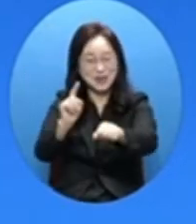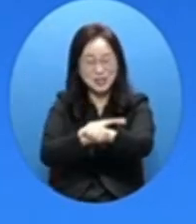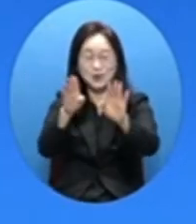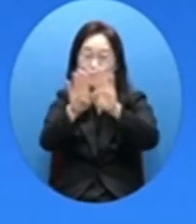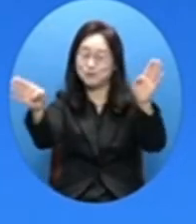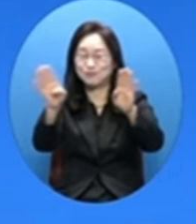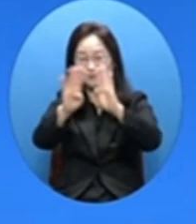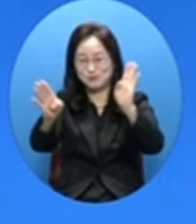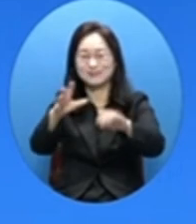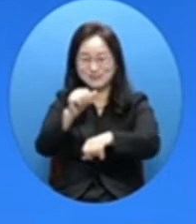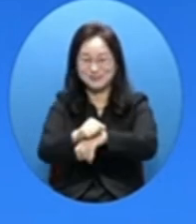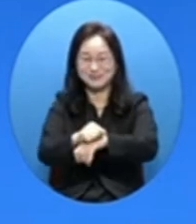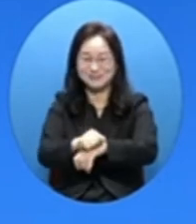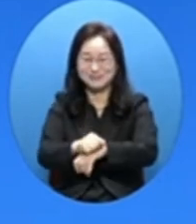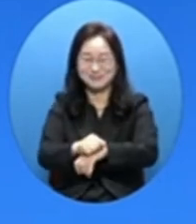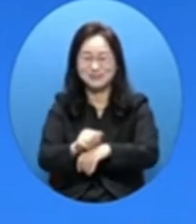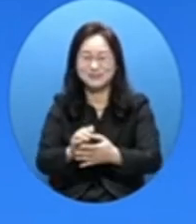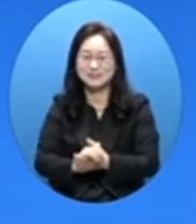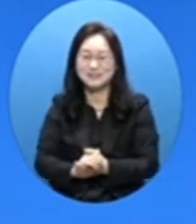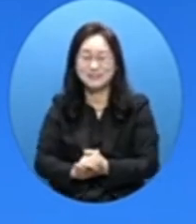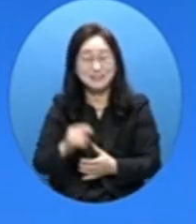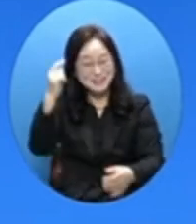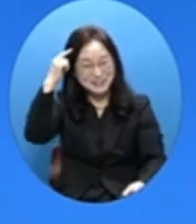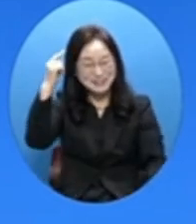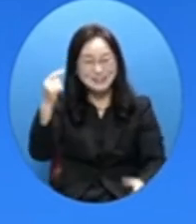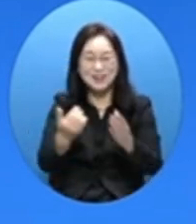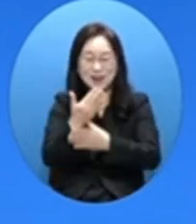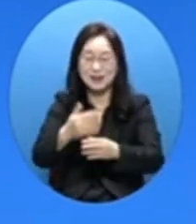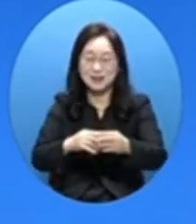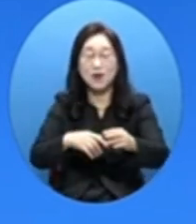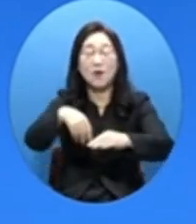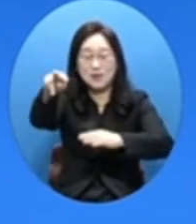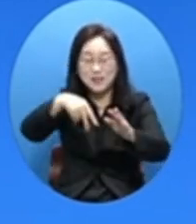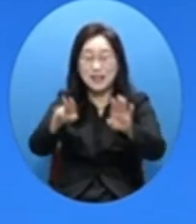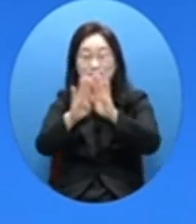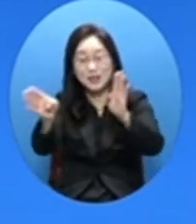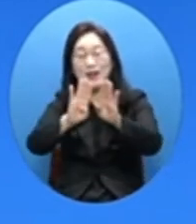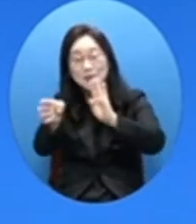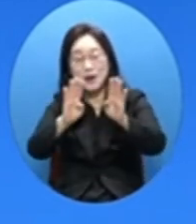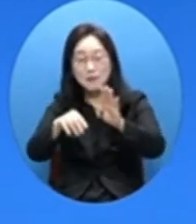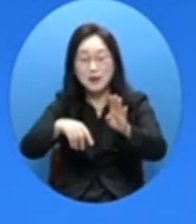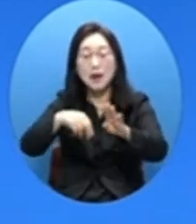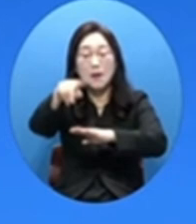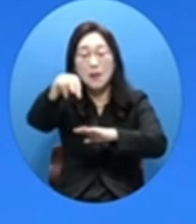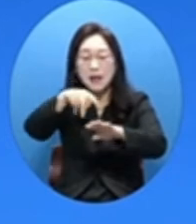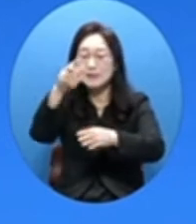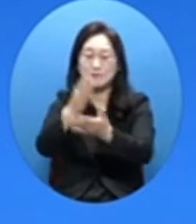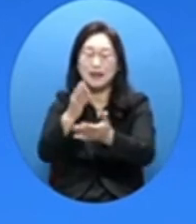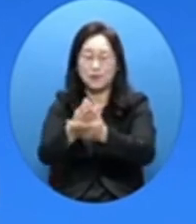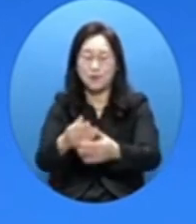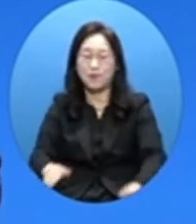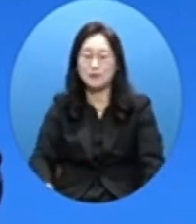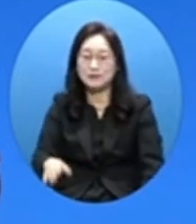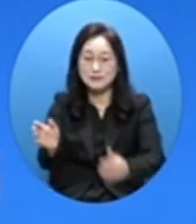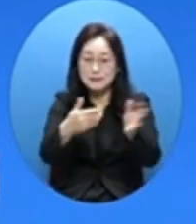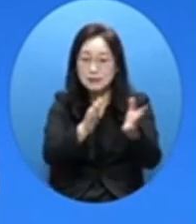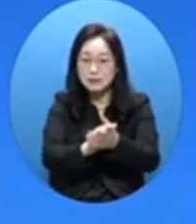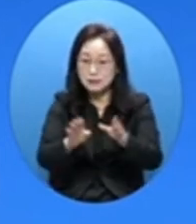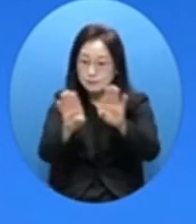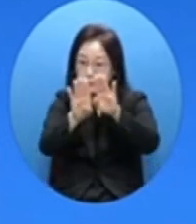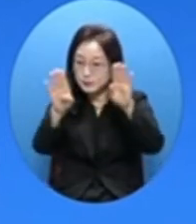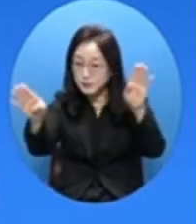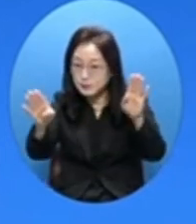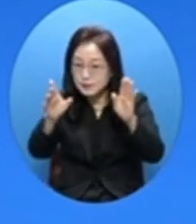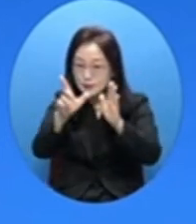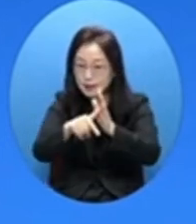할렐루야. 그렇다고 해서 들었다 놨다 들었다 놨다 그 말을 가진 말은 말씀 아니고 열 때마다 그러한 믿음으로 그